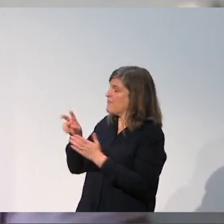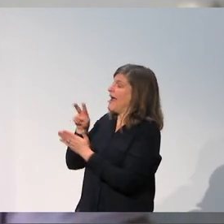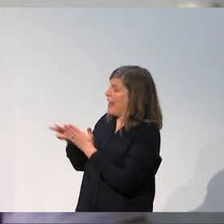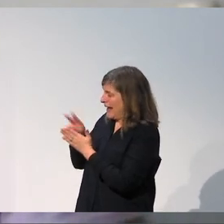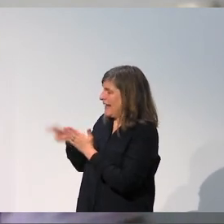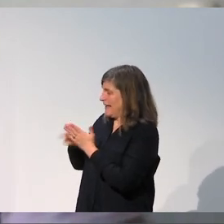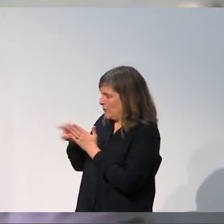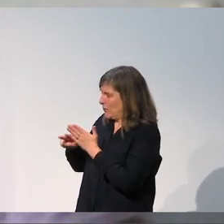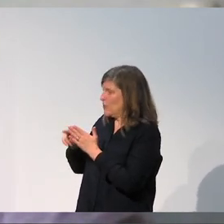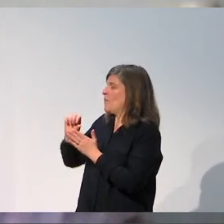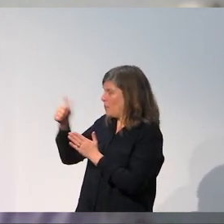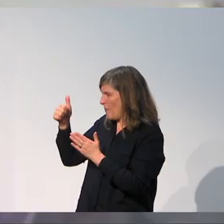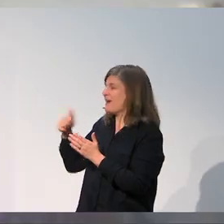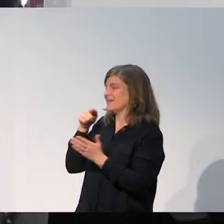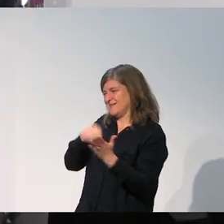démagogie.